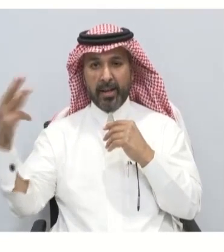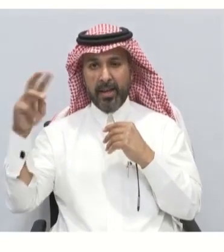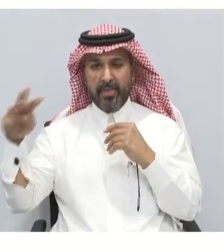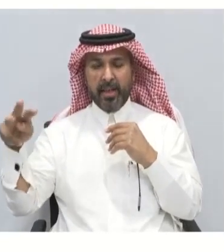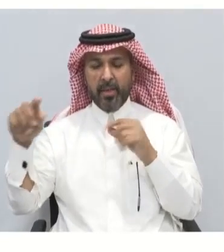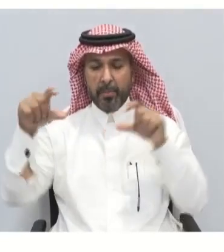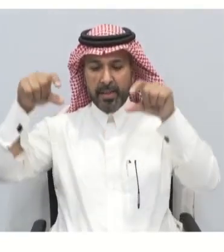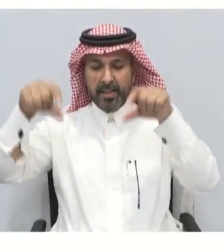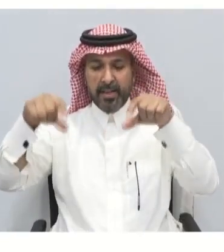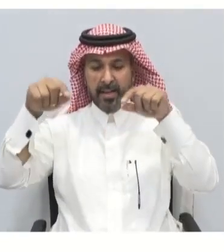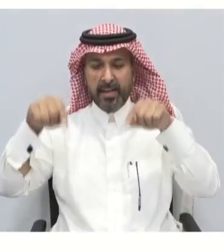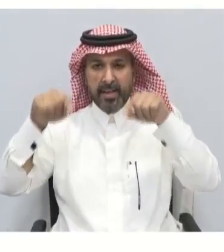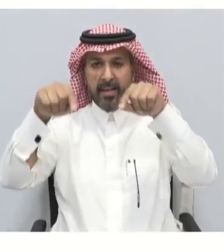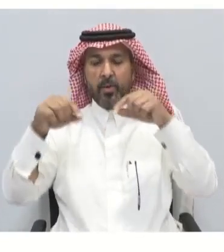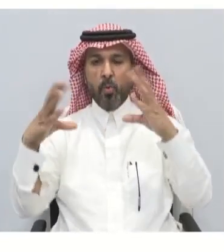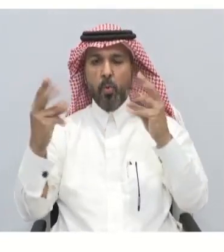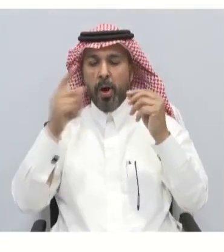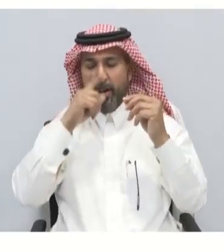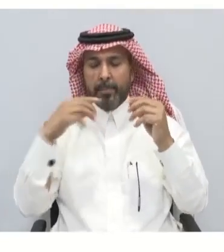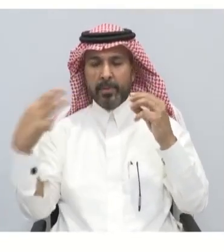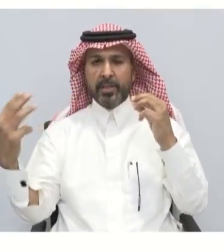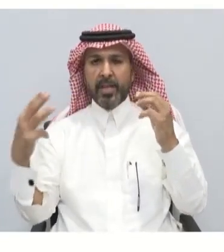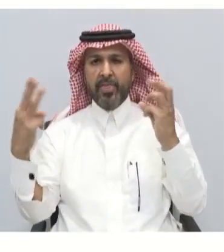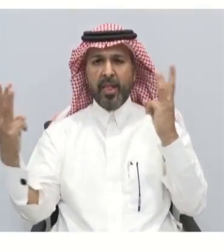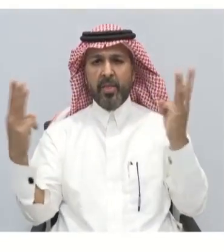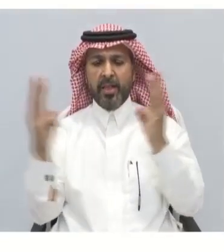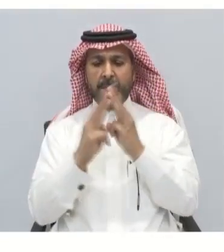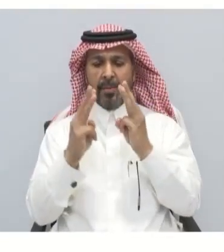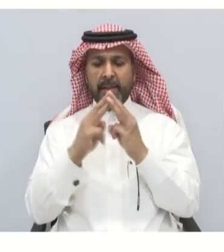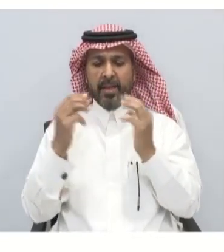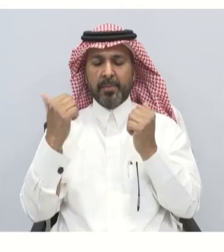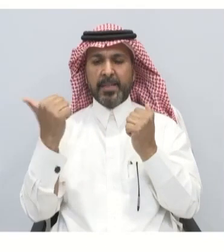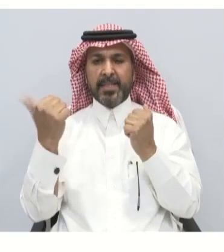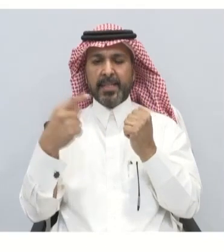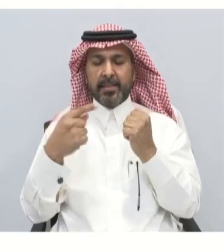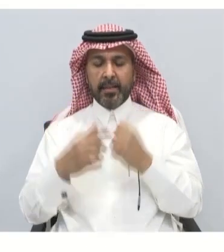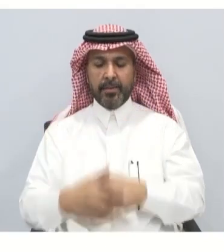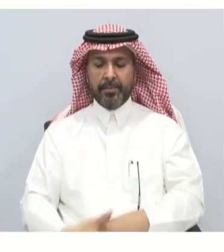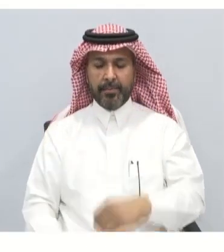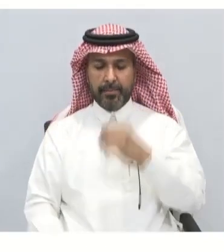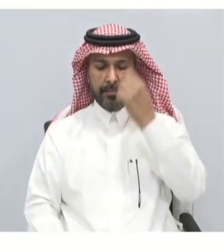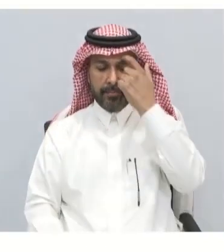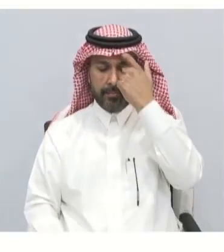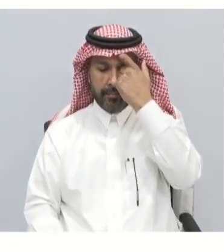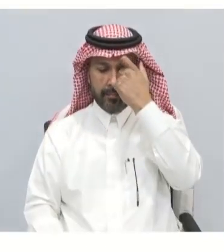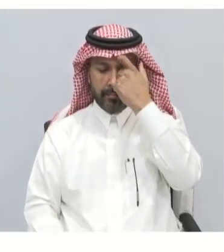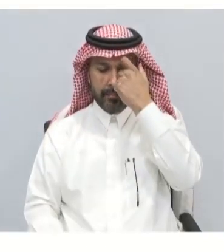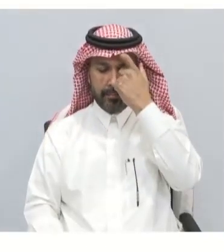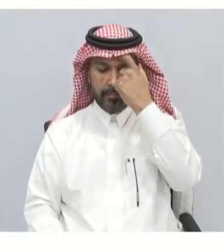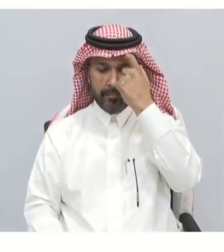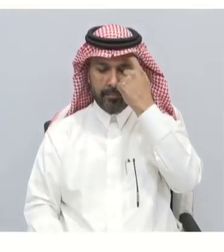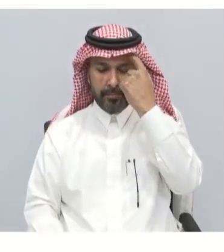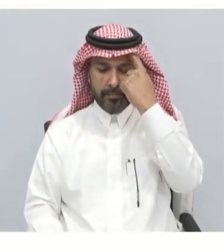كراسي و س نطرحها من من اذا عدد الطاولات لو لاحظنا الان لو